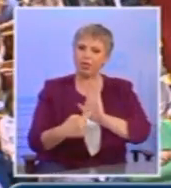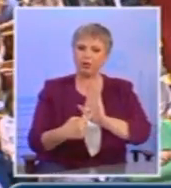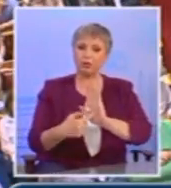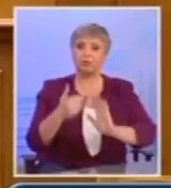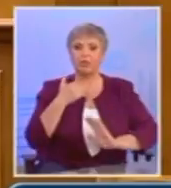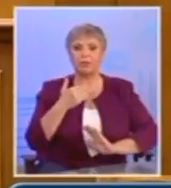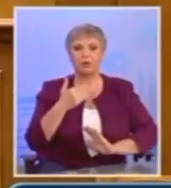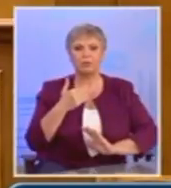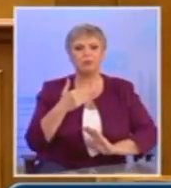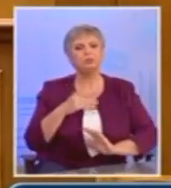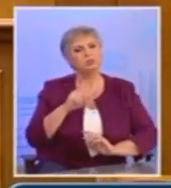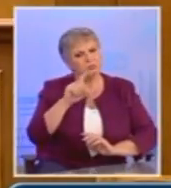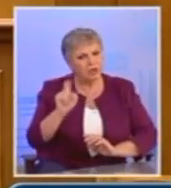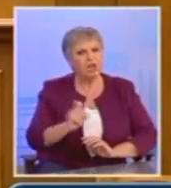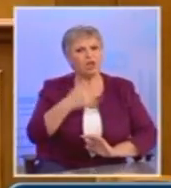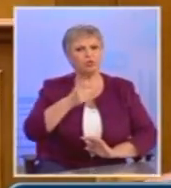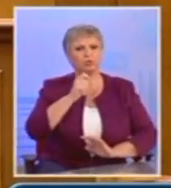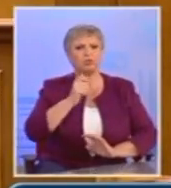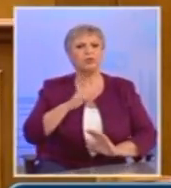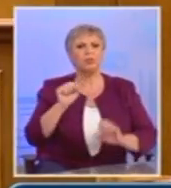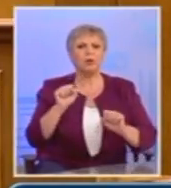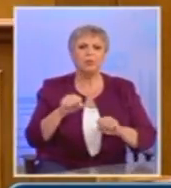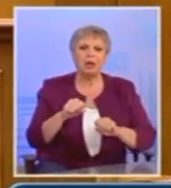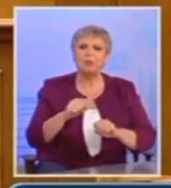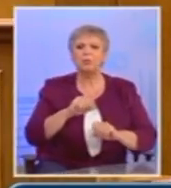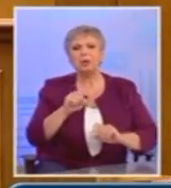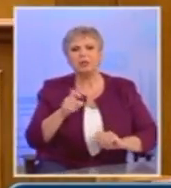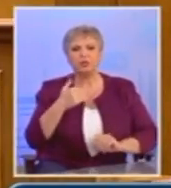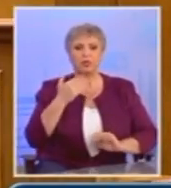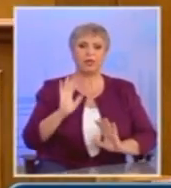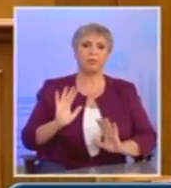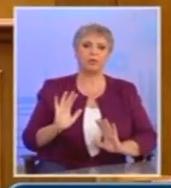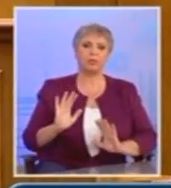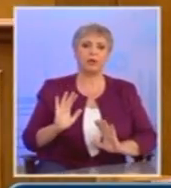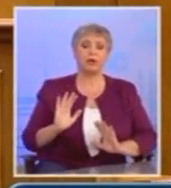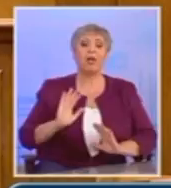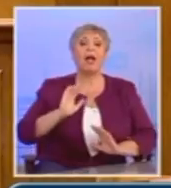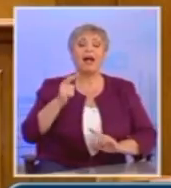Ωστόσο, είμαι βέβαιος πως αργά ή γρήγορα αυτός ο σπόρος